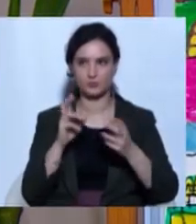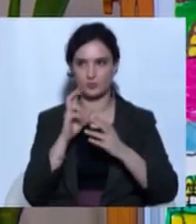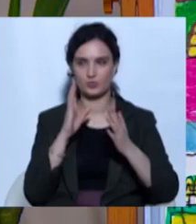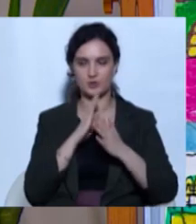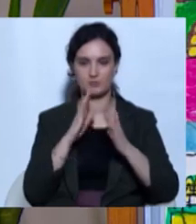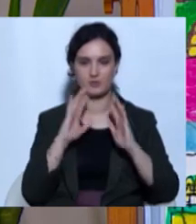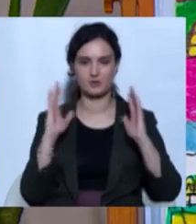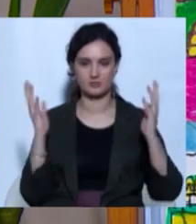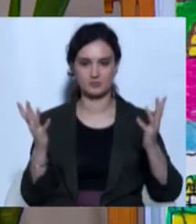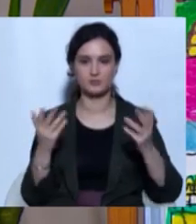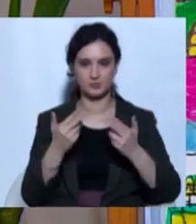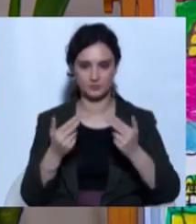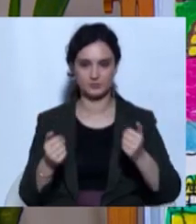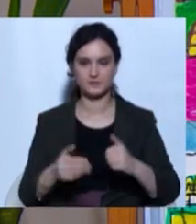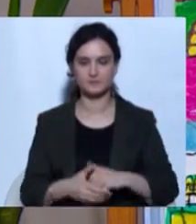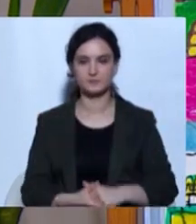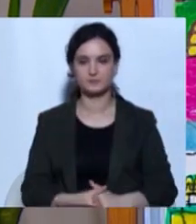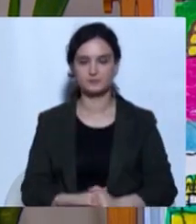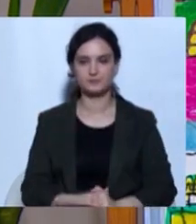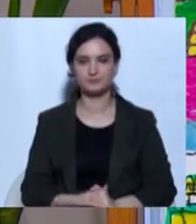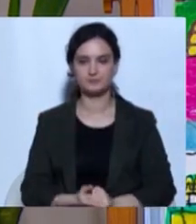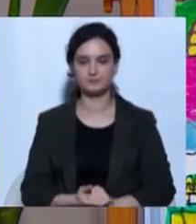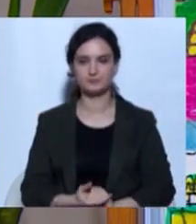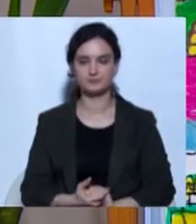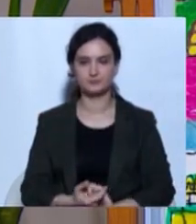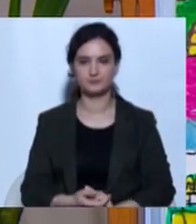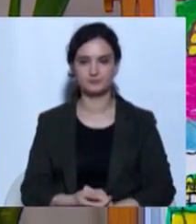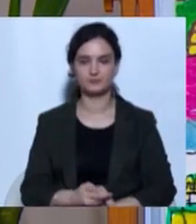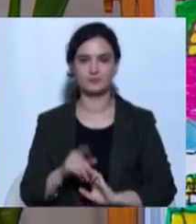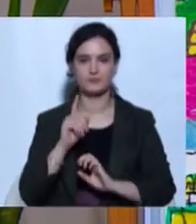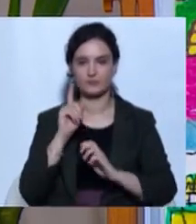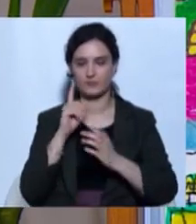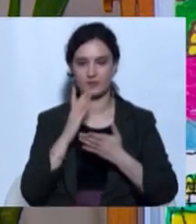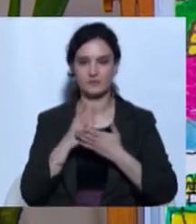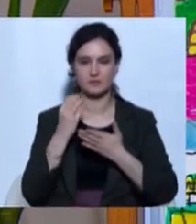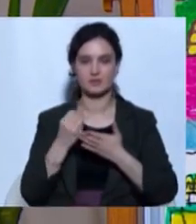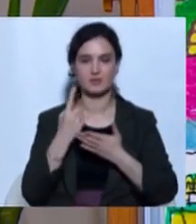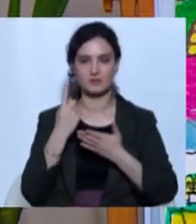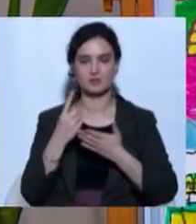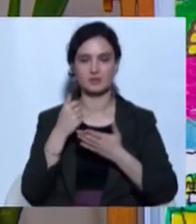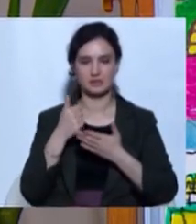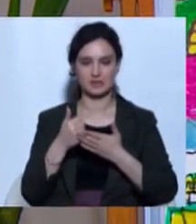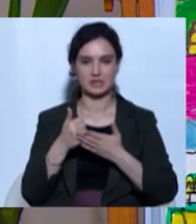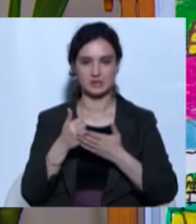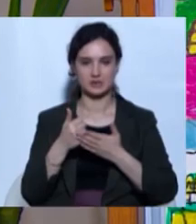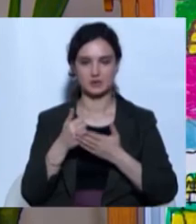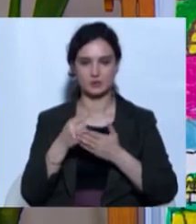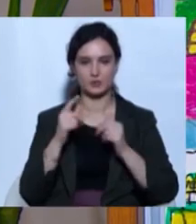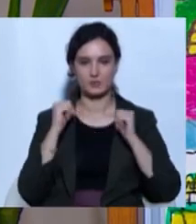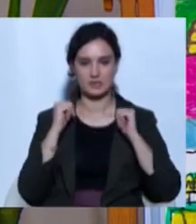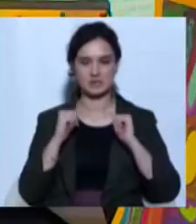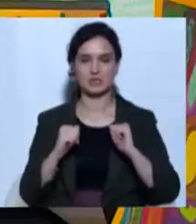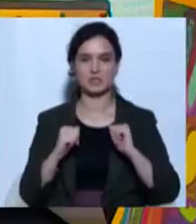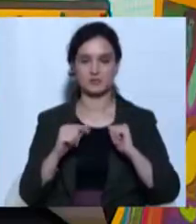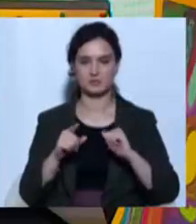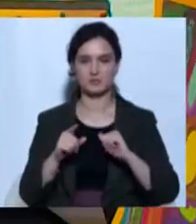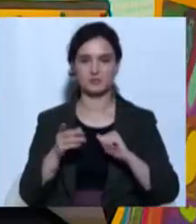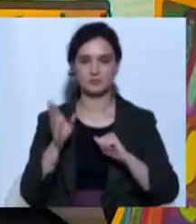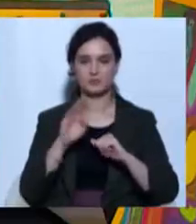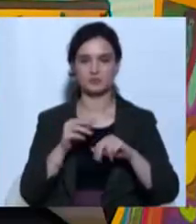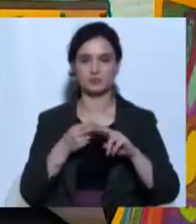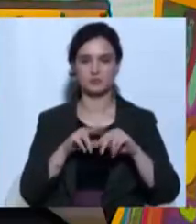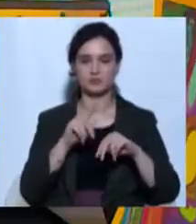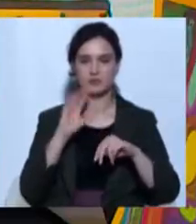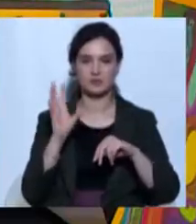ბევრი გარშემო ბუნებაში და კიდე მწვანეს აქვს ერთი კარგი, ასე რომ ის აწყნარებს. მოდი ახლა